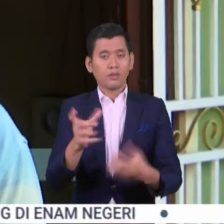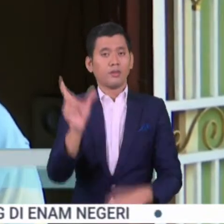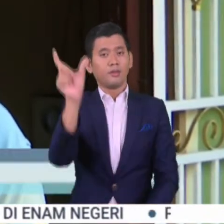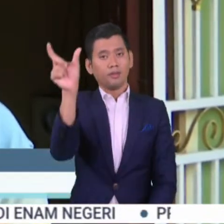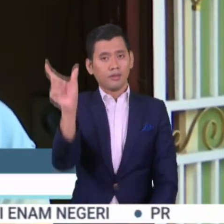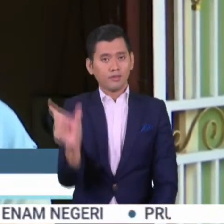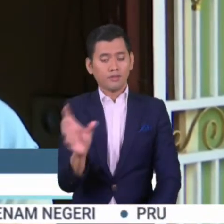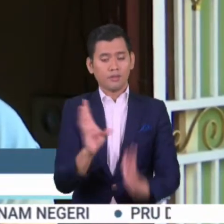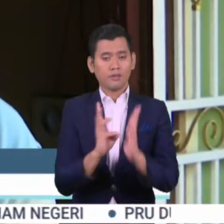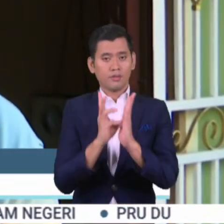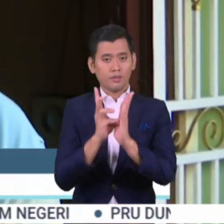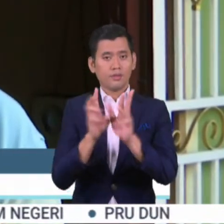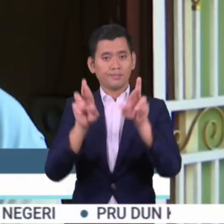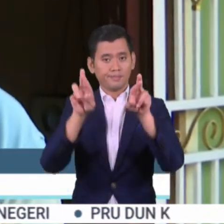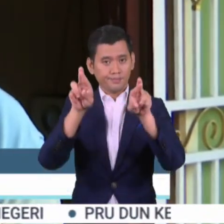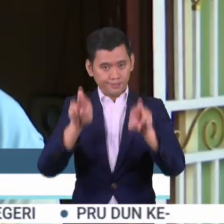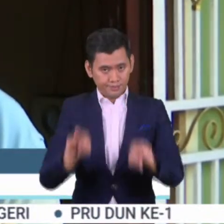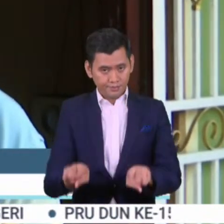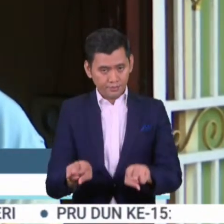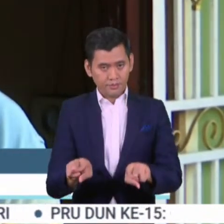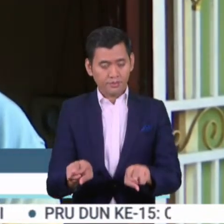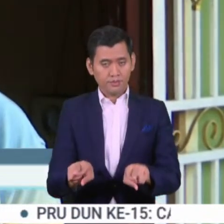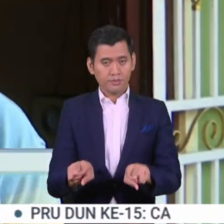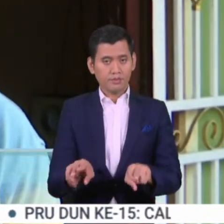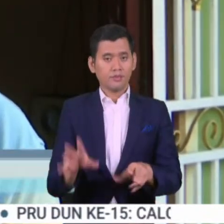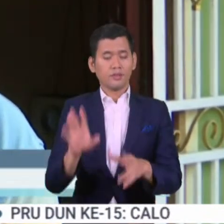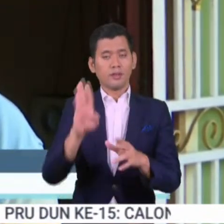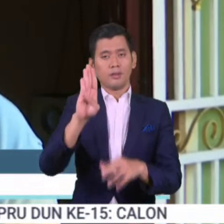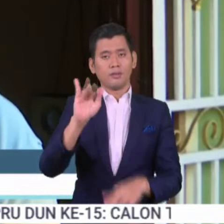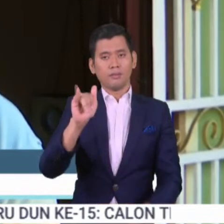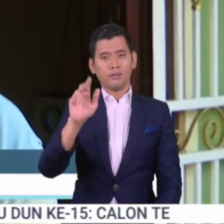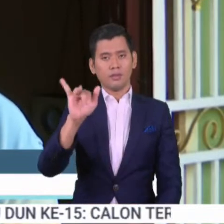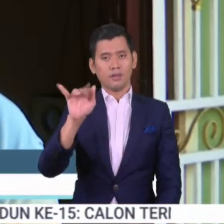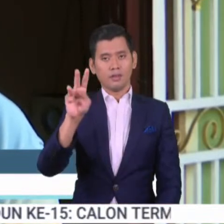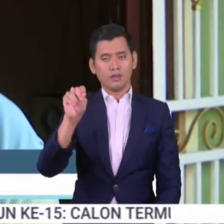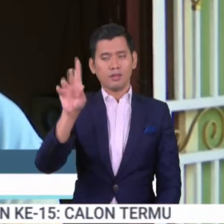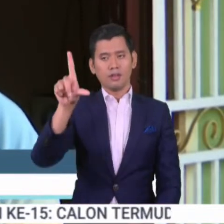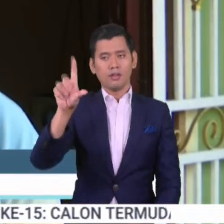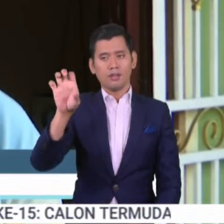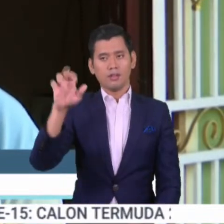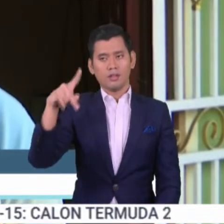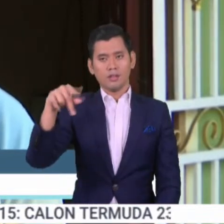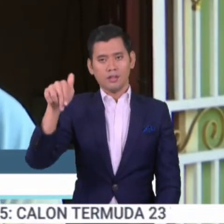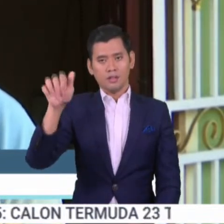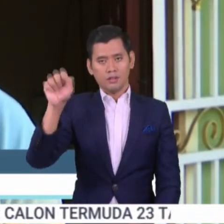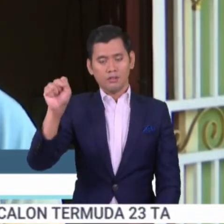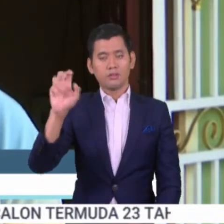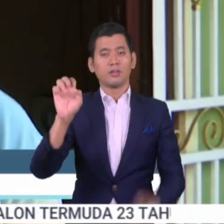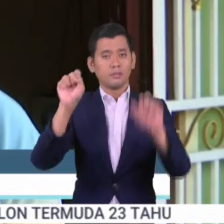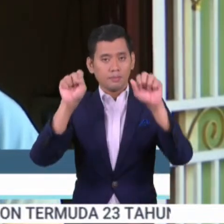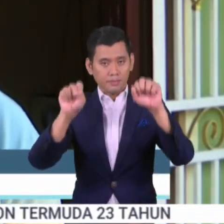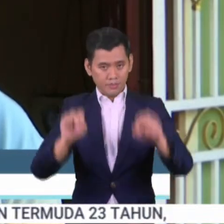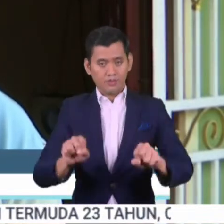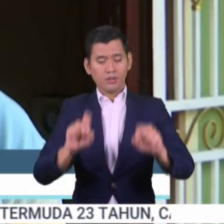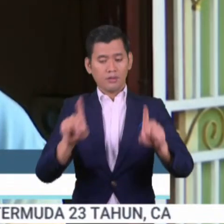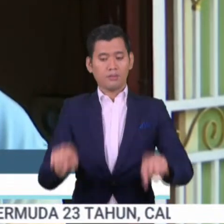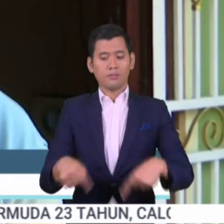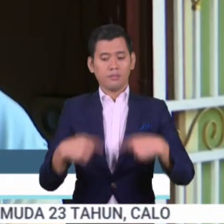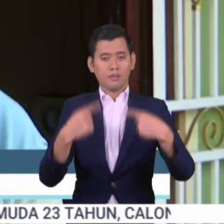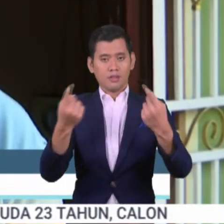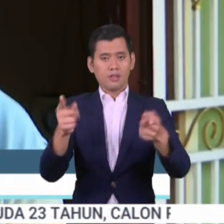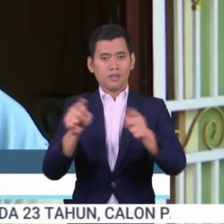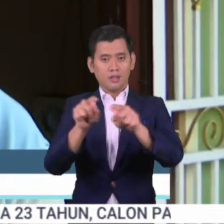seorang wakil rakyat Duan Belfast yang boleh turun ke Padang, iaitu selain